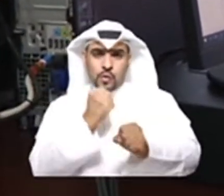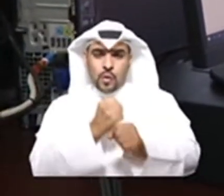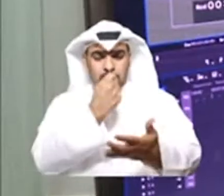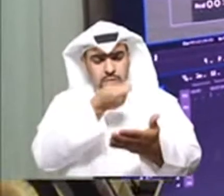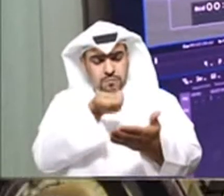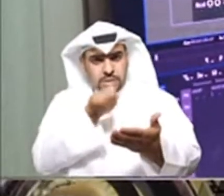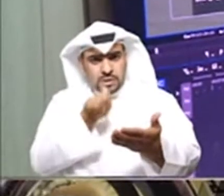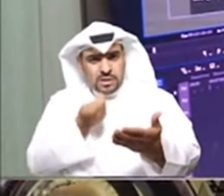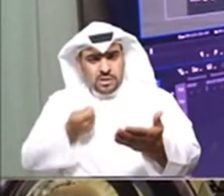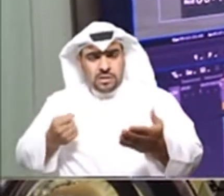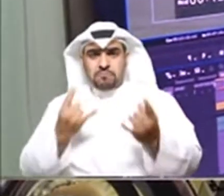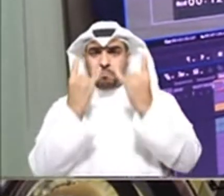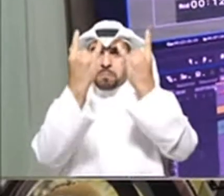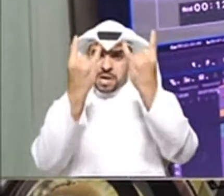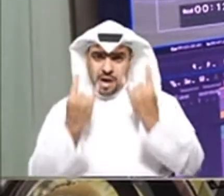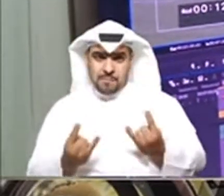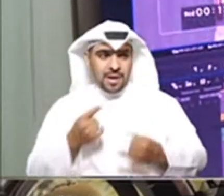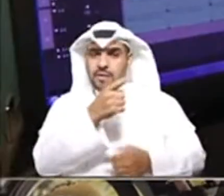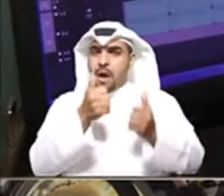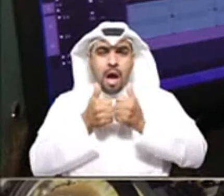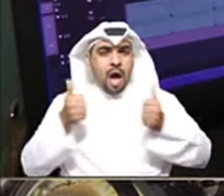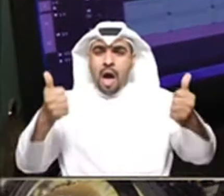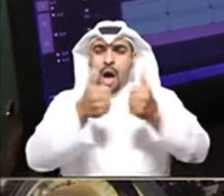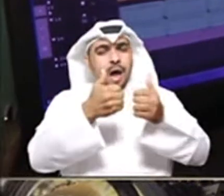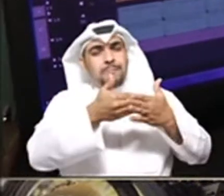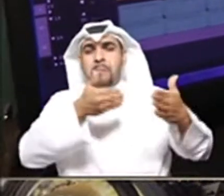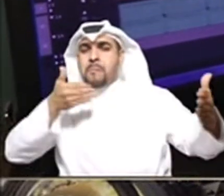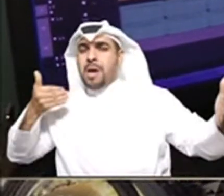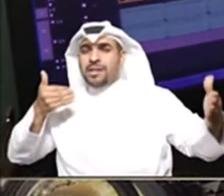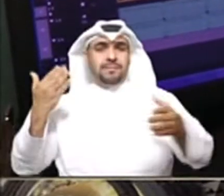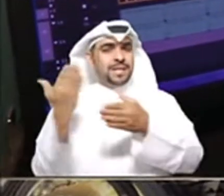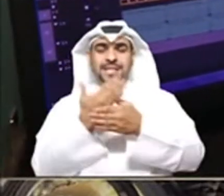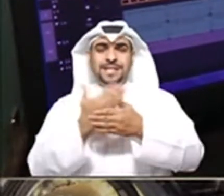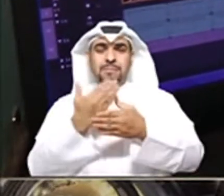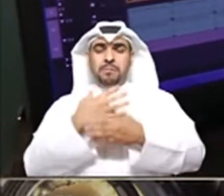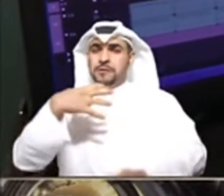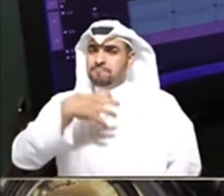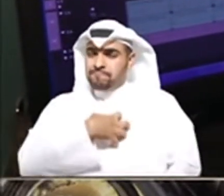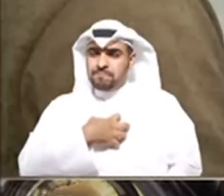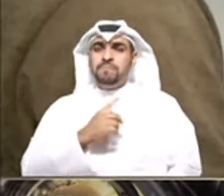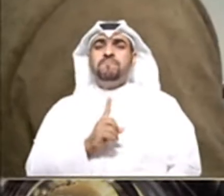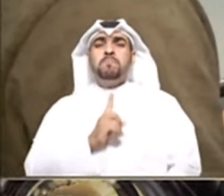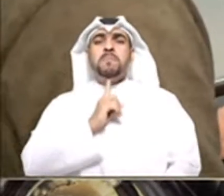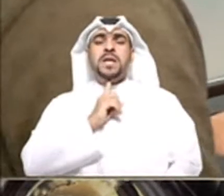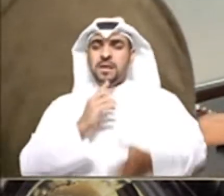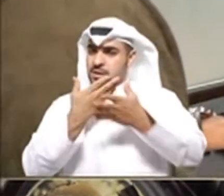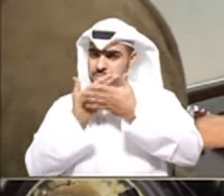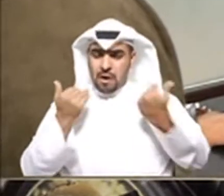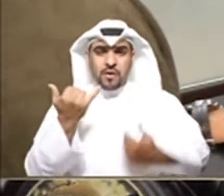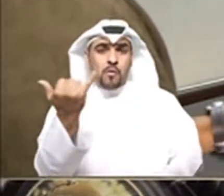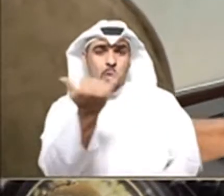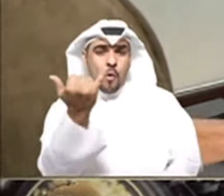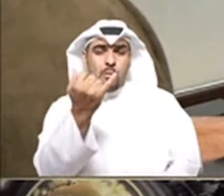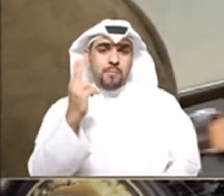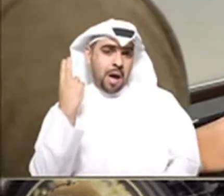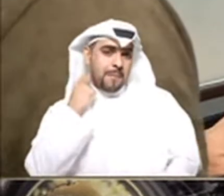يواصلون العمل بعيدا عن مائدة الأهل، لا يشعرون بالملل أو الضيق، هدفهم إنجاز العمل على أكمل وجه.